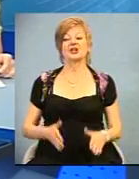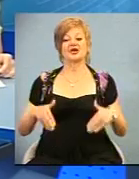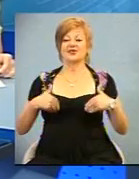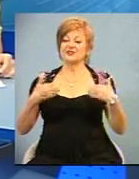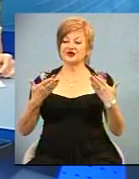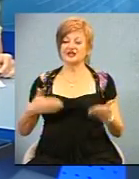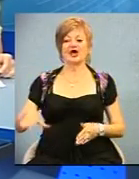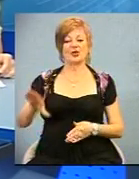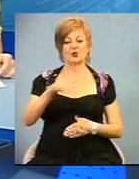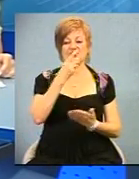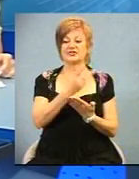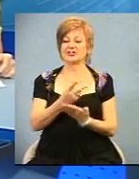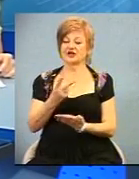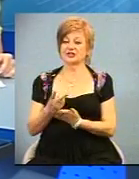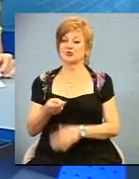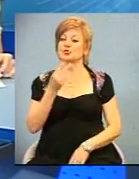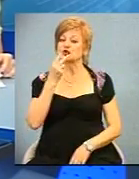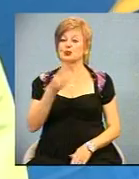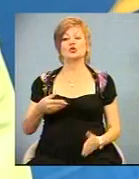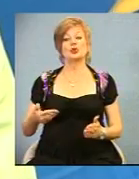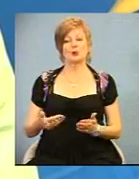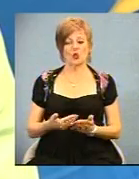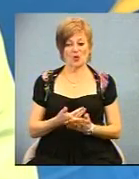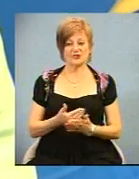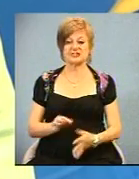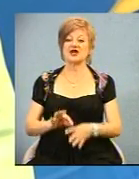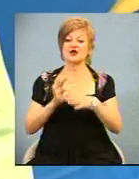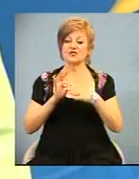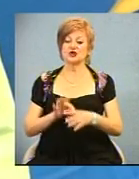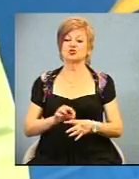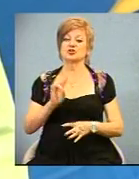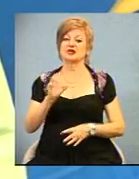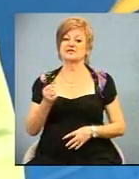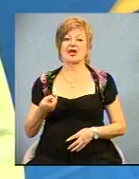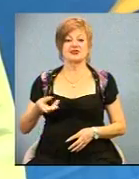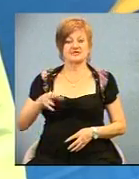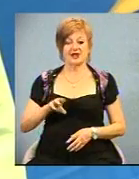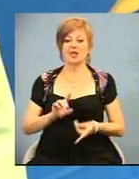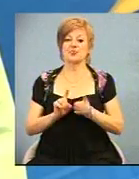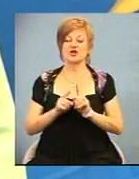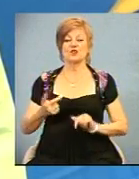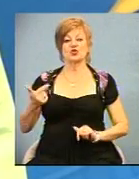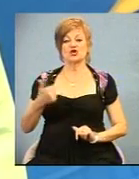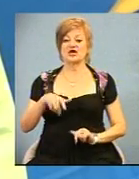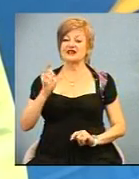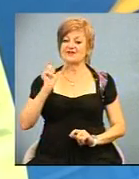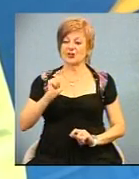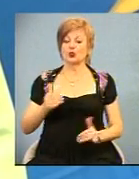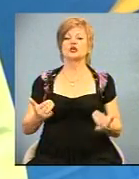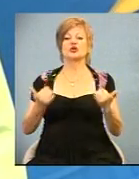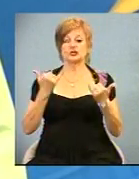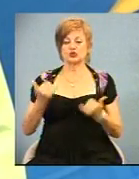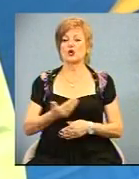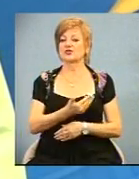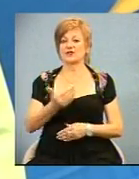Вітаю усіх наших глядачів в ефірі «Телекур'єр». У студії новин для вас працюють Анастасія Полєшко та Галина Воротнікова. Сьогодні у